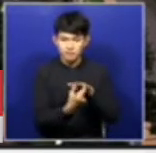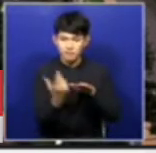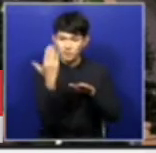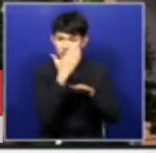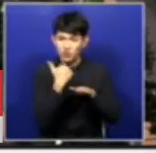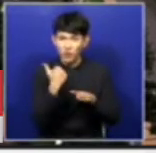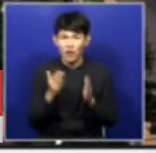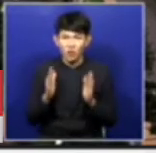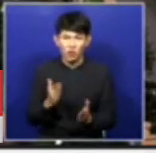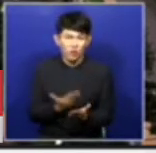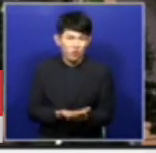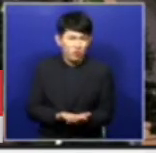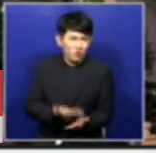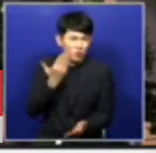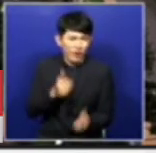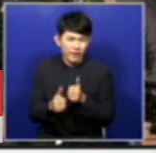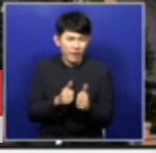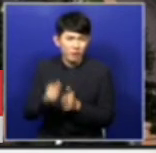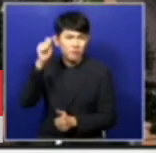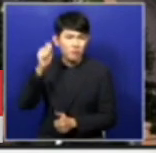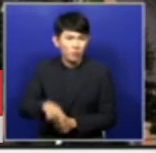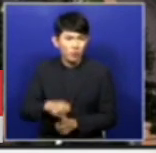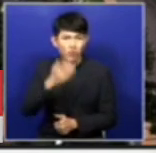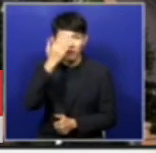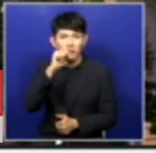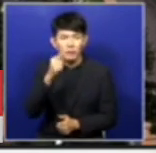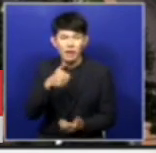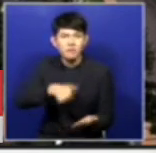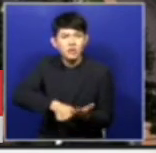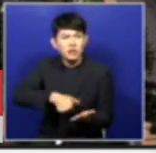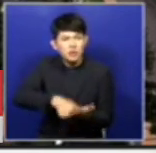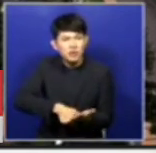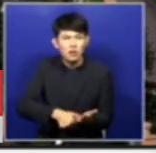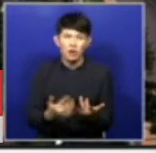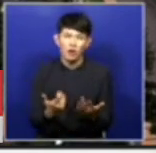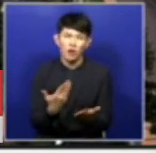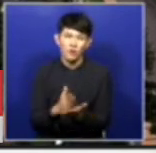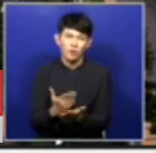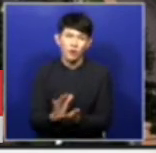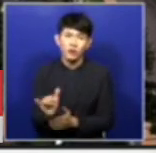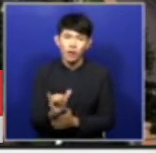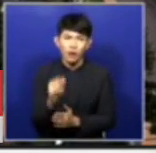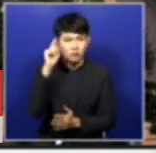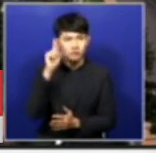าประมูลเนี่ยทำไมมีลูกหนี้ค้างชำระ